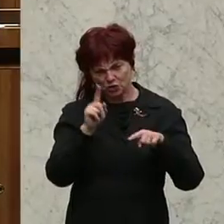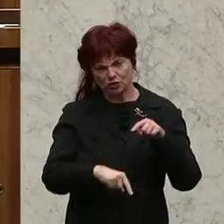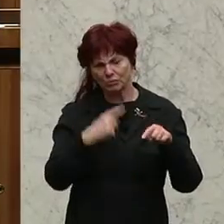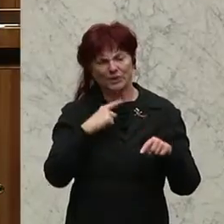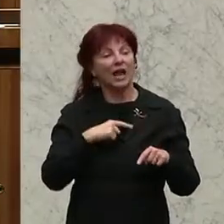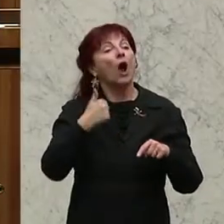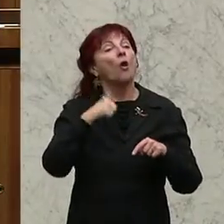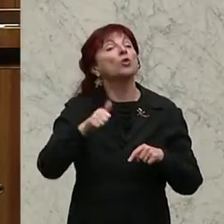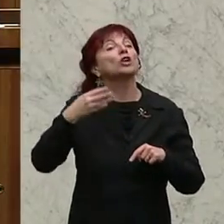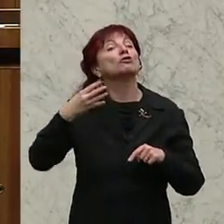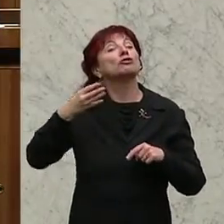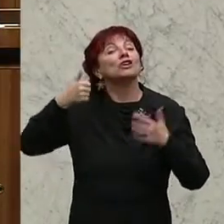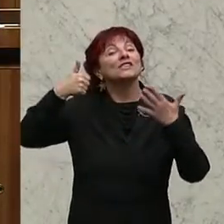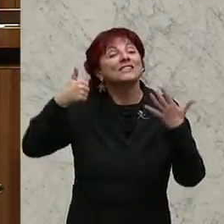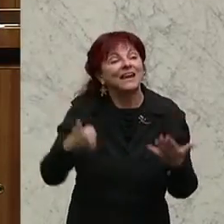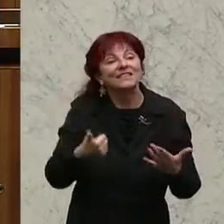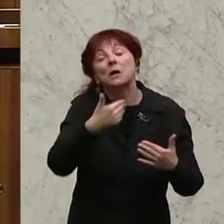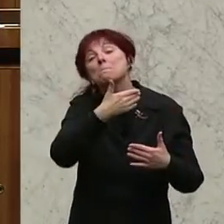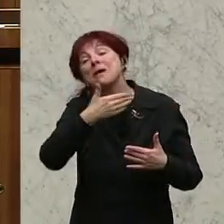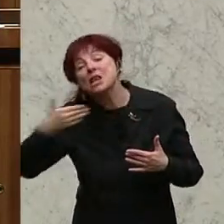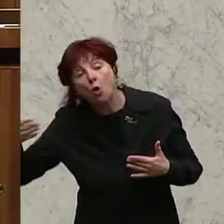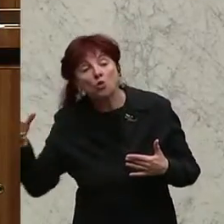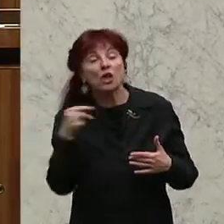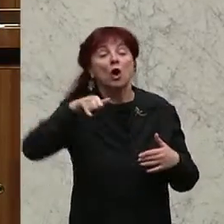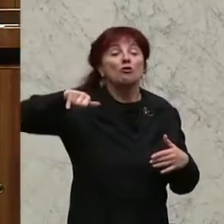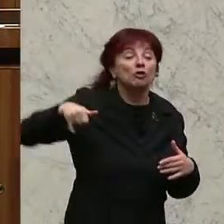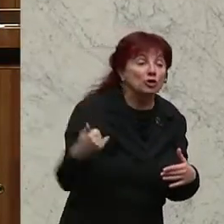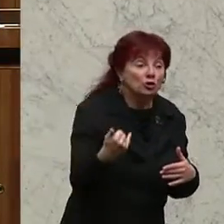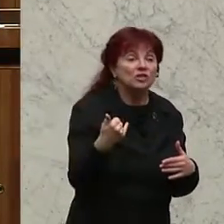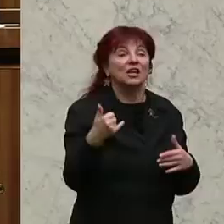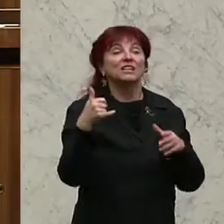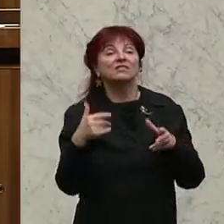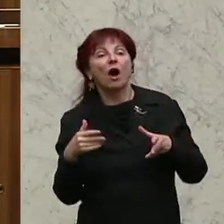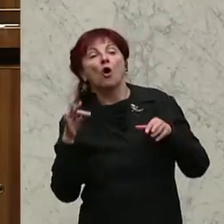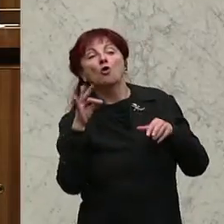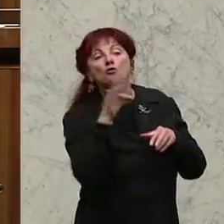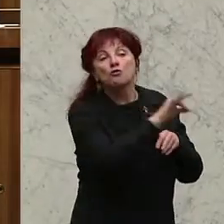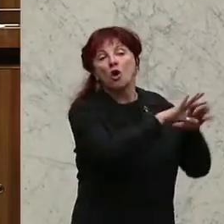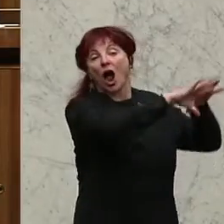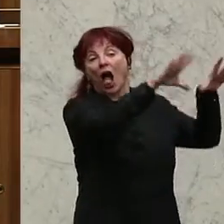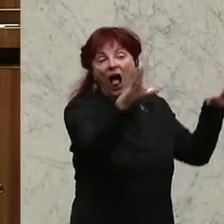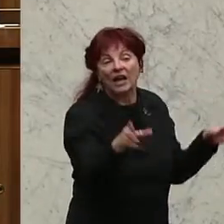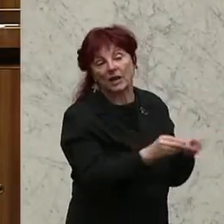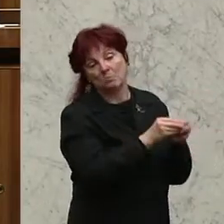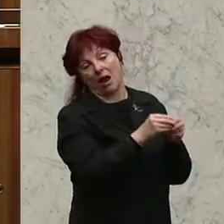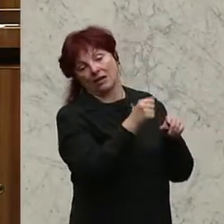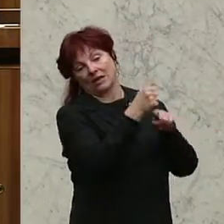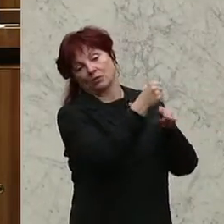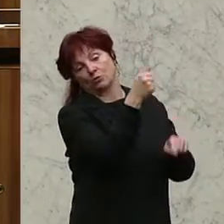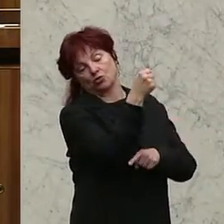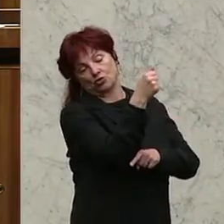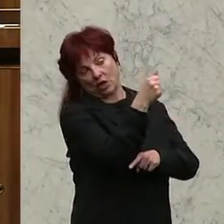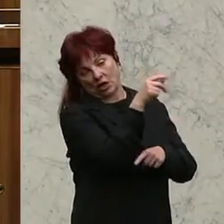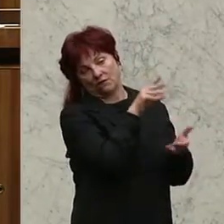dem Justizbudget ins allgemeine Budget geflossen, da auf Betreiben des Finanzministers